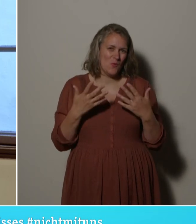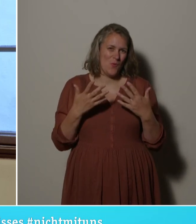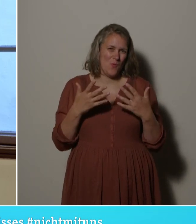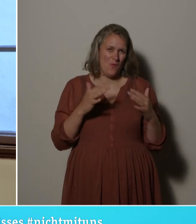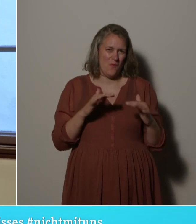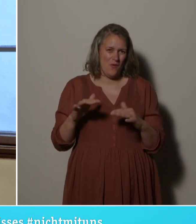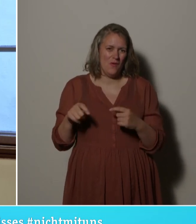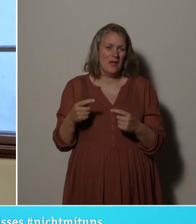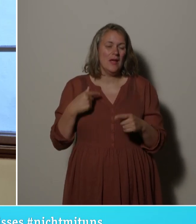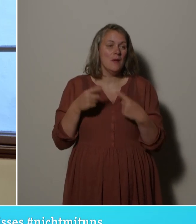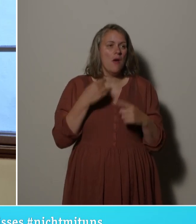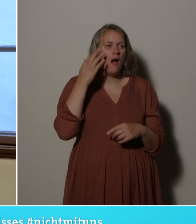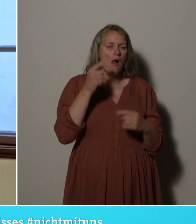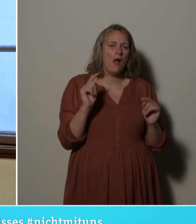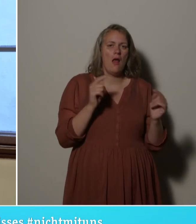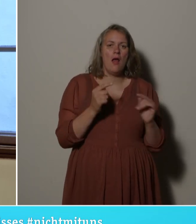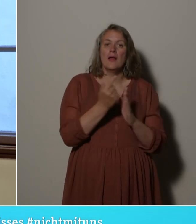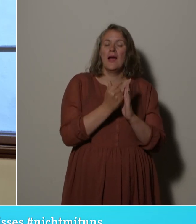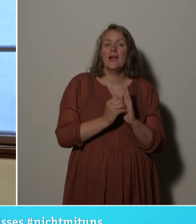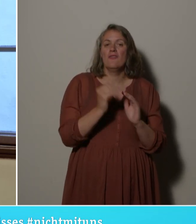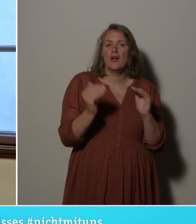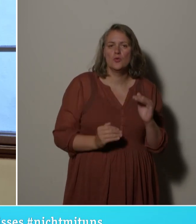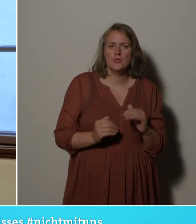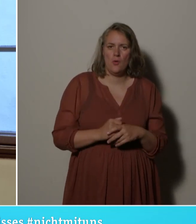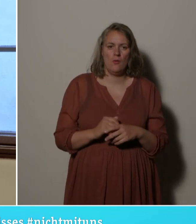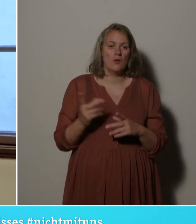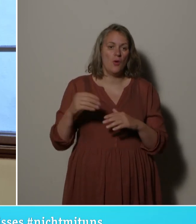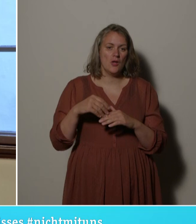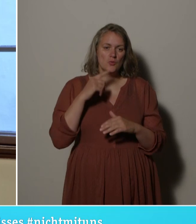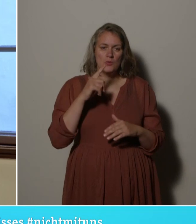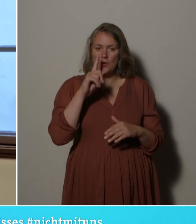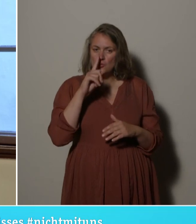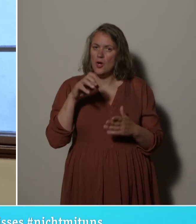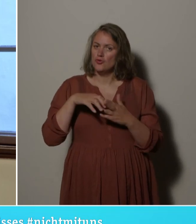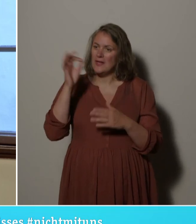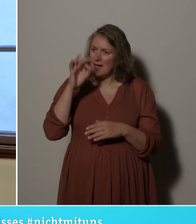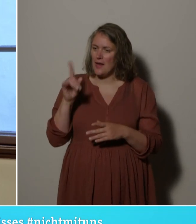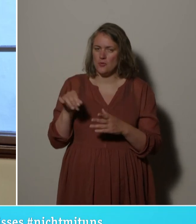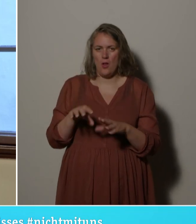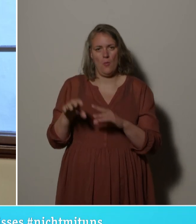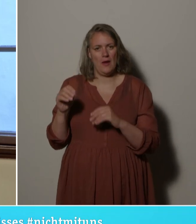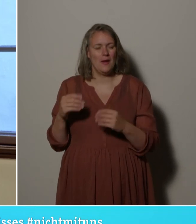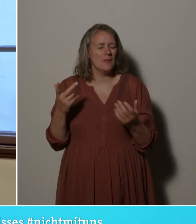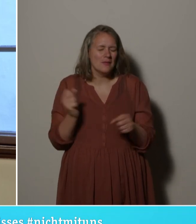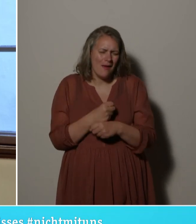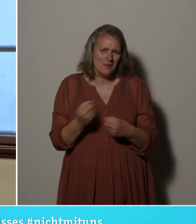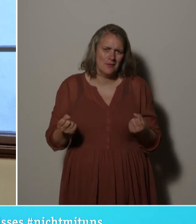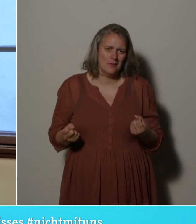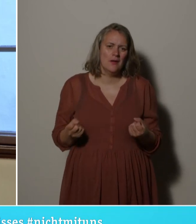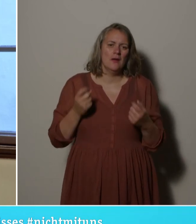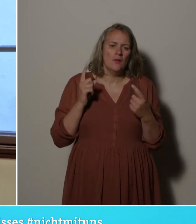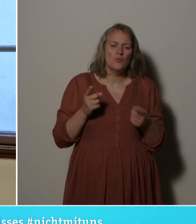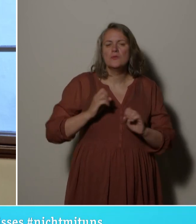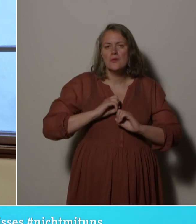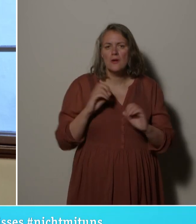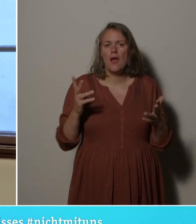über Tarifreduzierungen. Dazu noch über Tarifreduzierungen, die dann nur von der Stadt Jena getragen werden. Das geht nicht. Wir müssen das